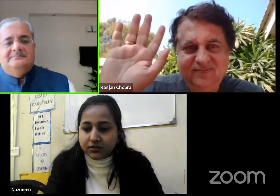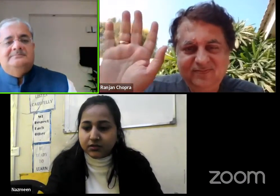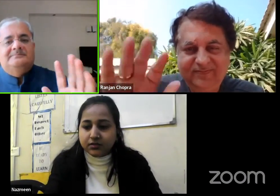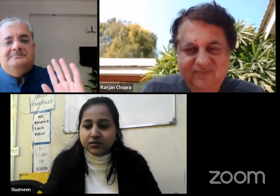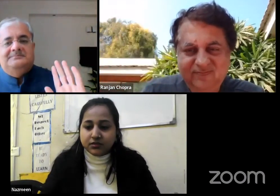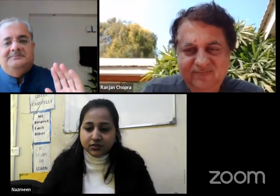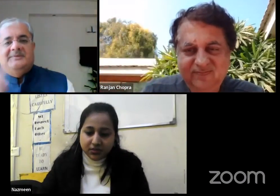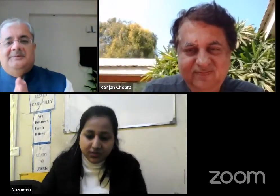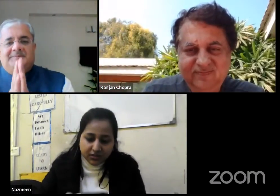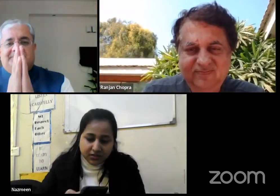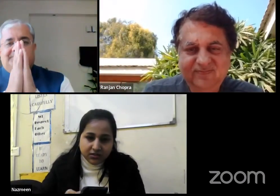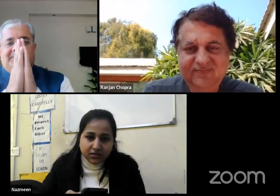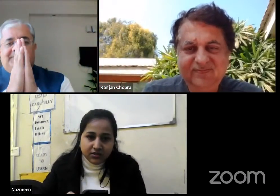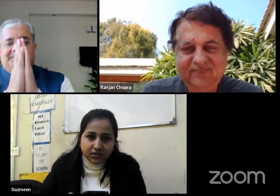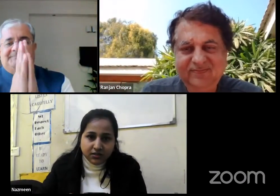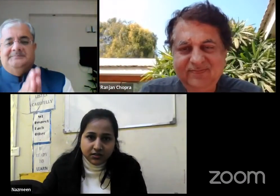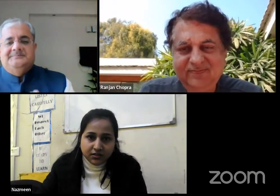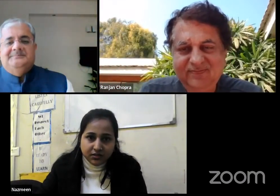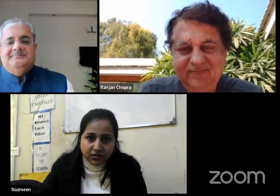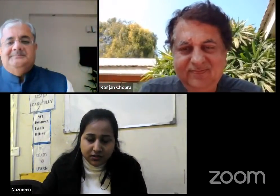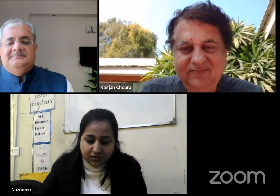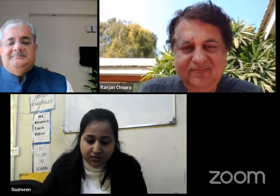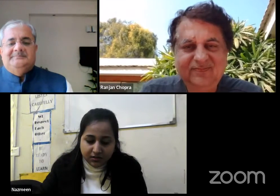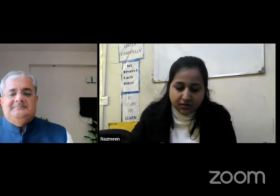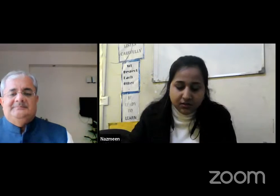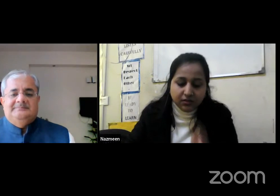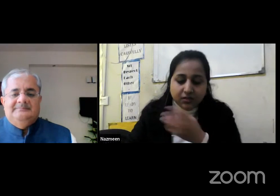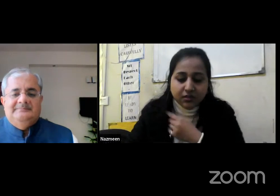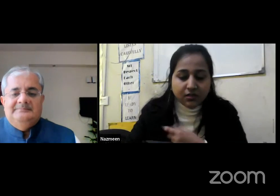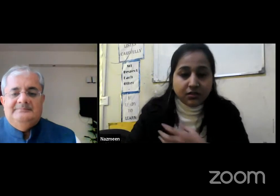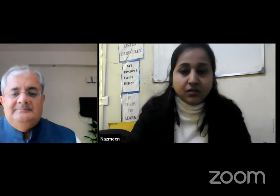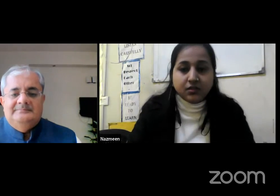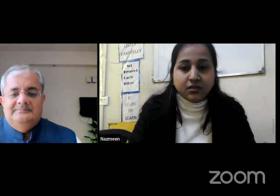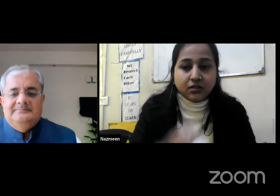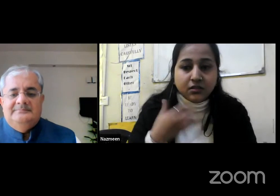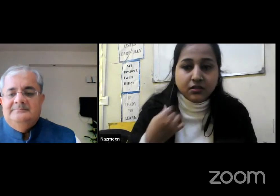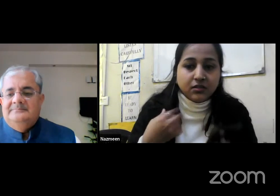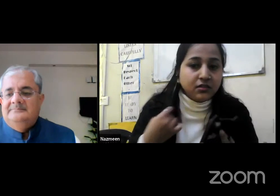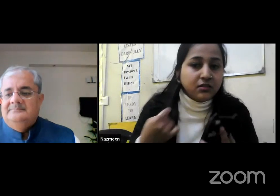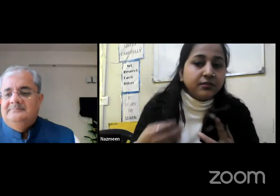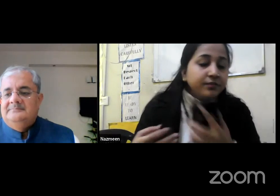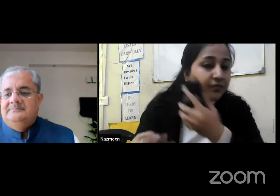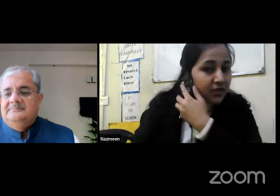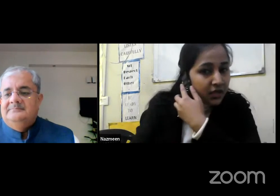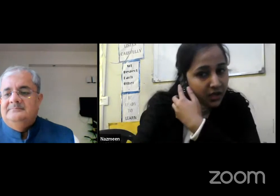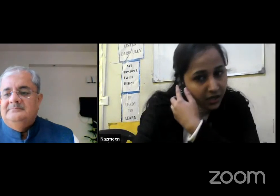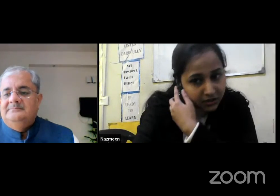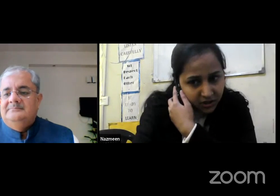मैं तेरे पास CEO ऑफिस वाले का पासवर्ड है,